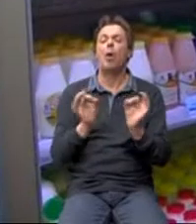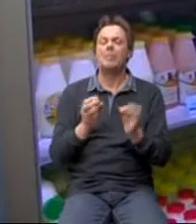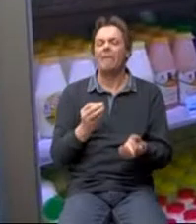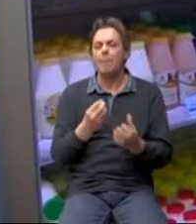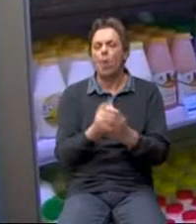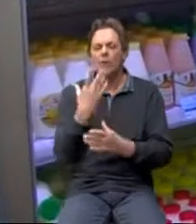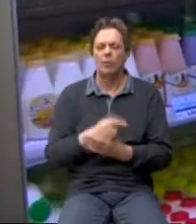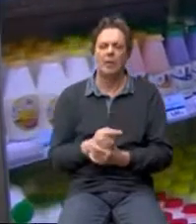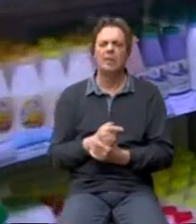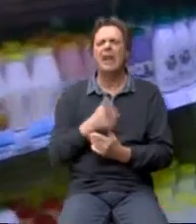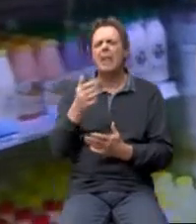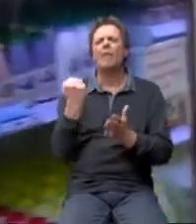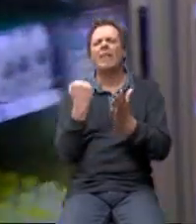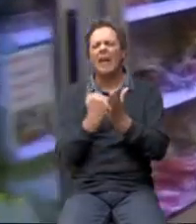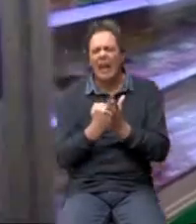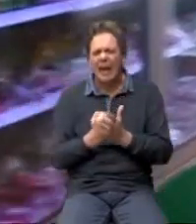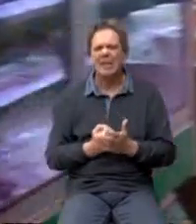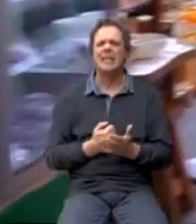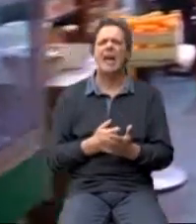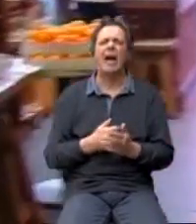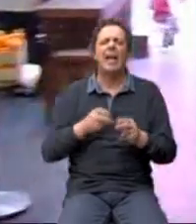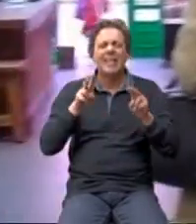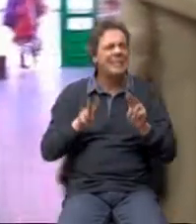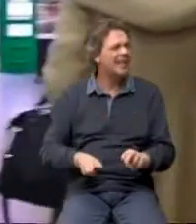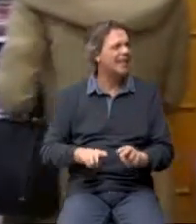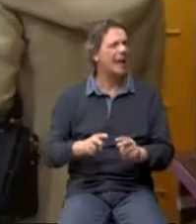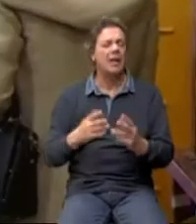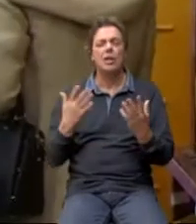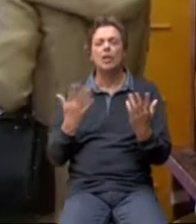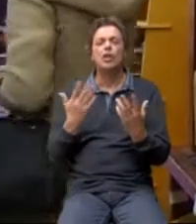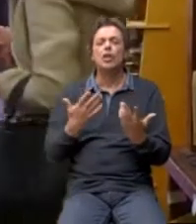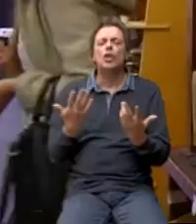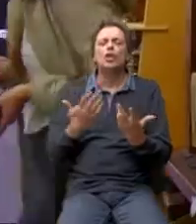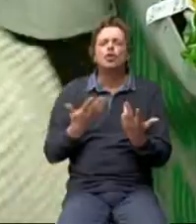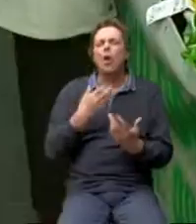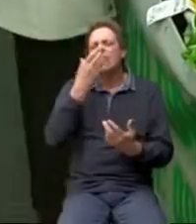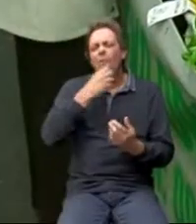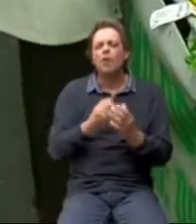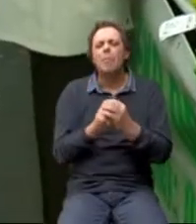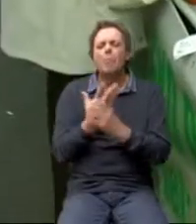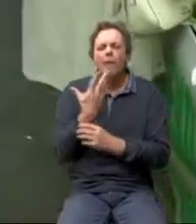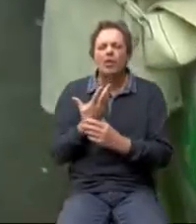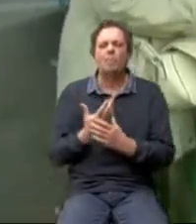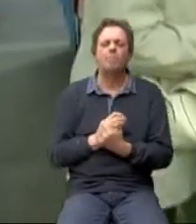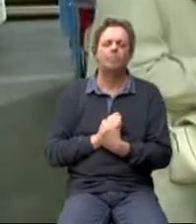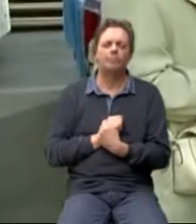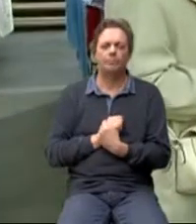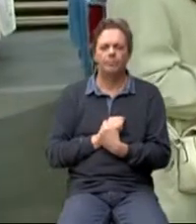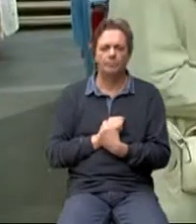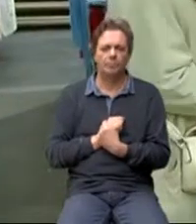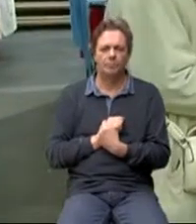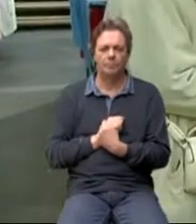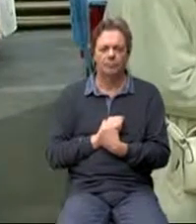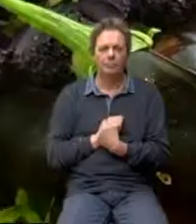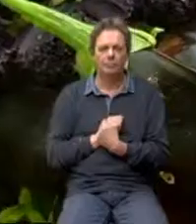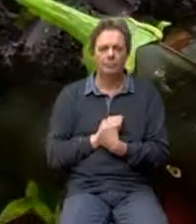Je li njegova deklaracija u potpunosti istinita? Što je seko voćem i povrćem koje je u pravilu skuplje i po nekoliko